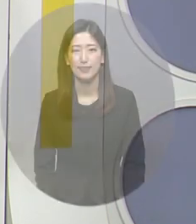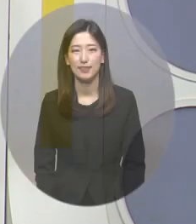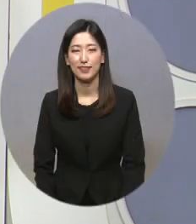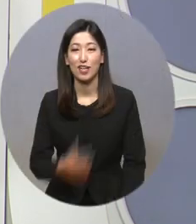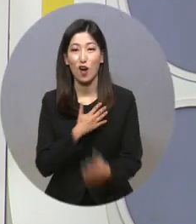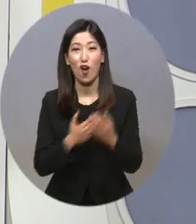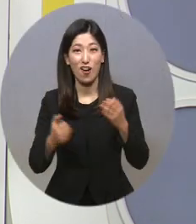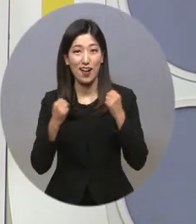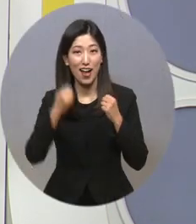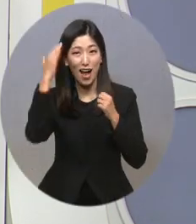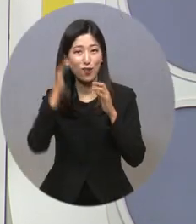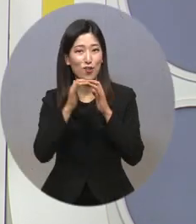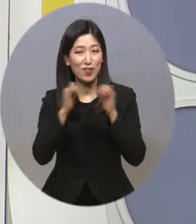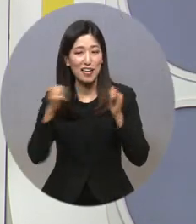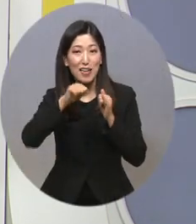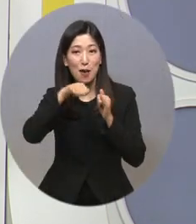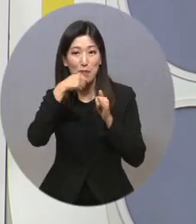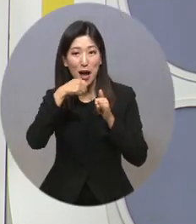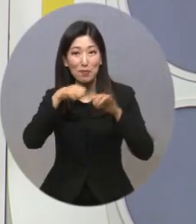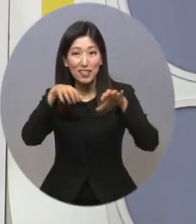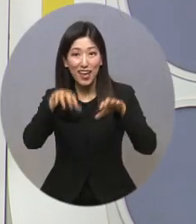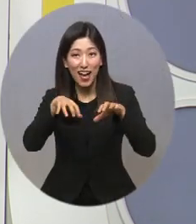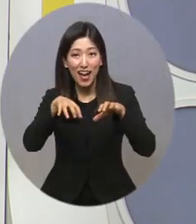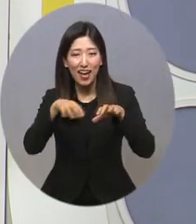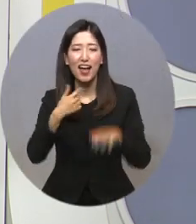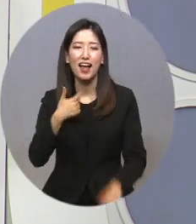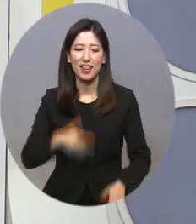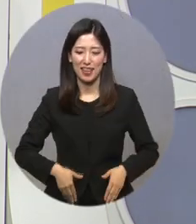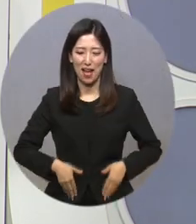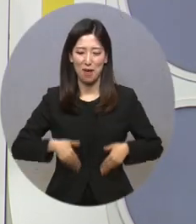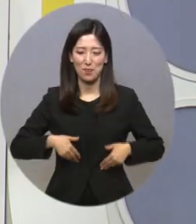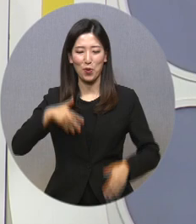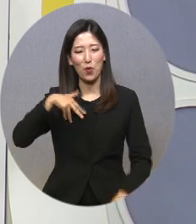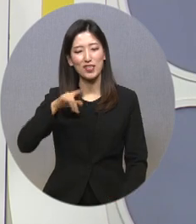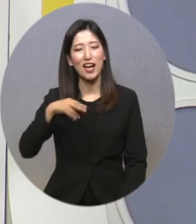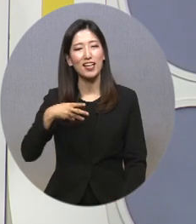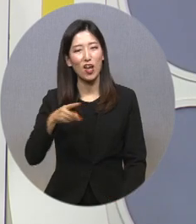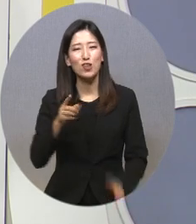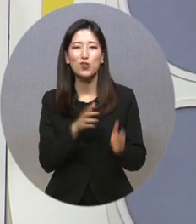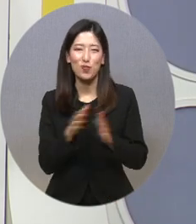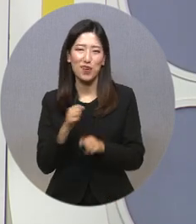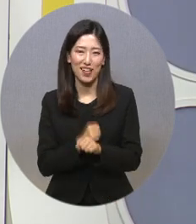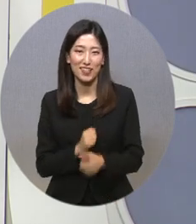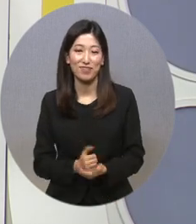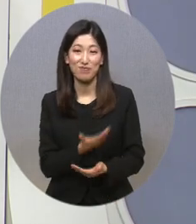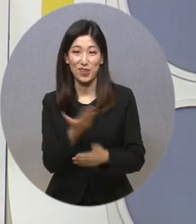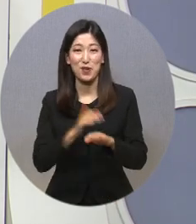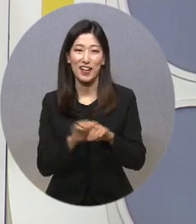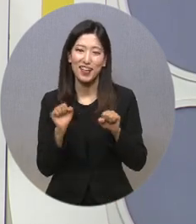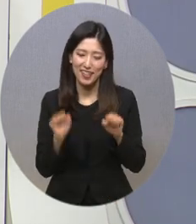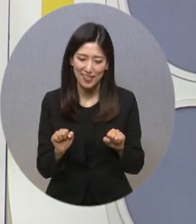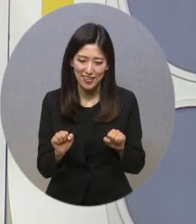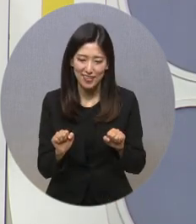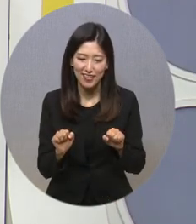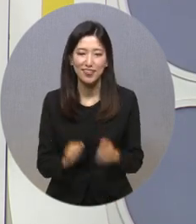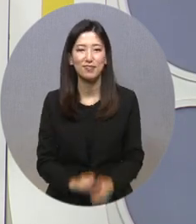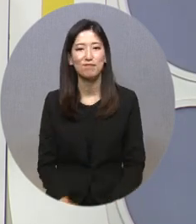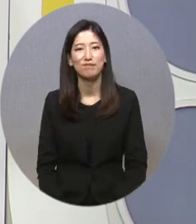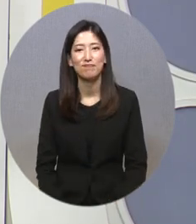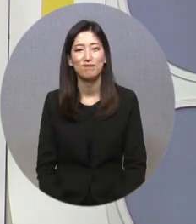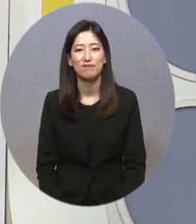건강한 한국인의 밥상은 남도장터에서 준비하세요. 복지TV 시청자 여러분 안녕하세요. 국민안내양 가수